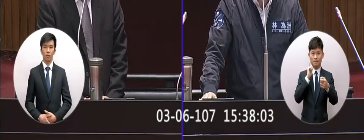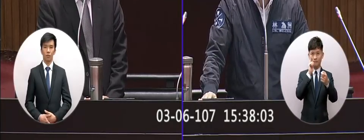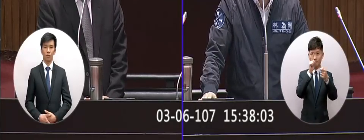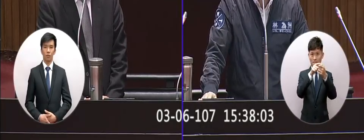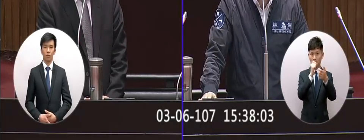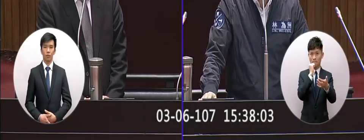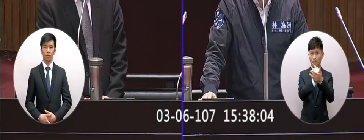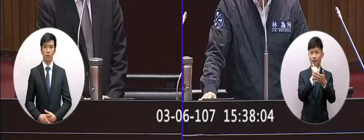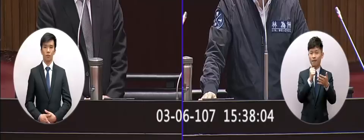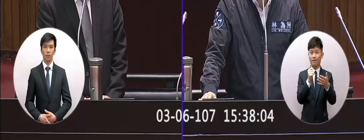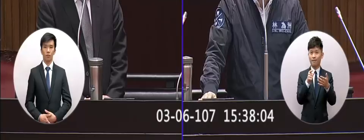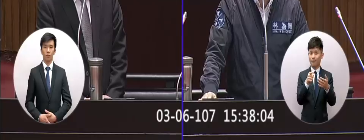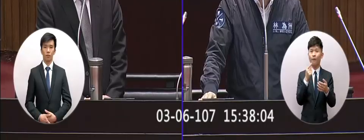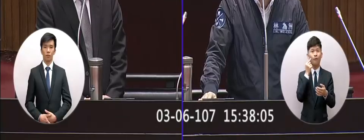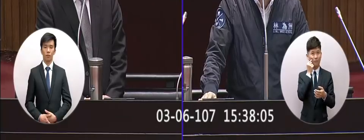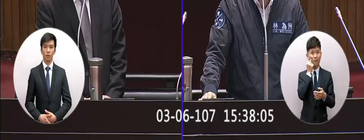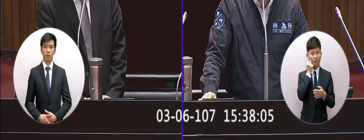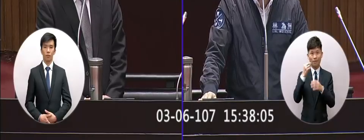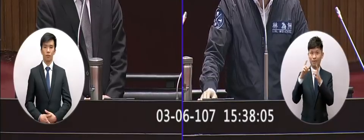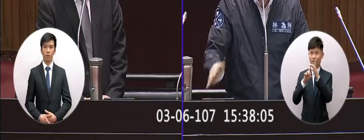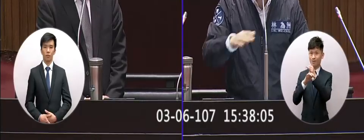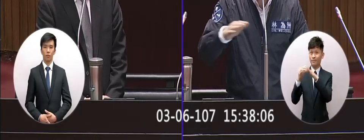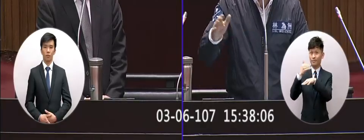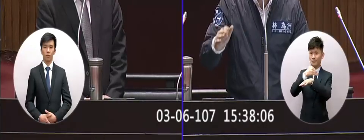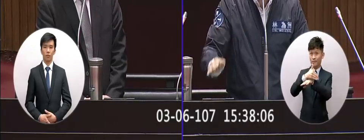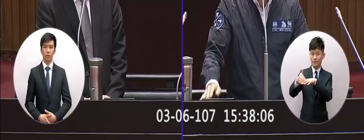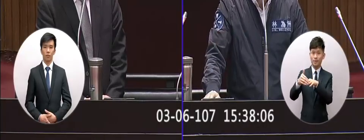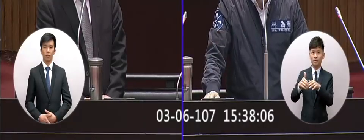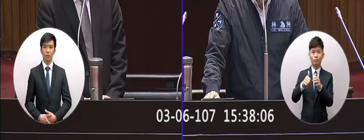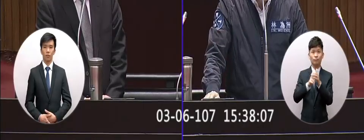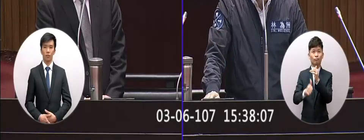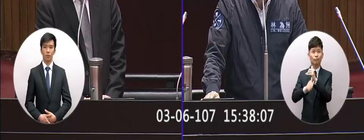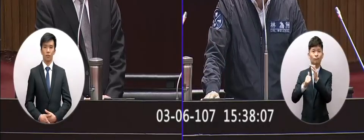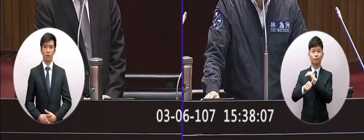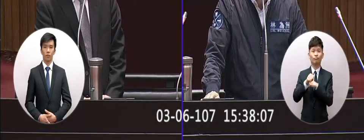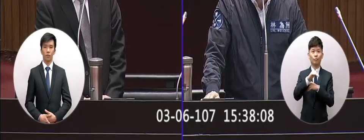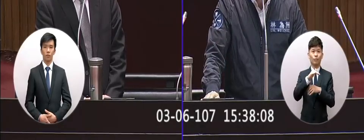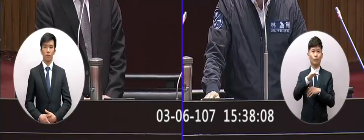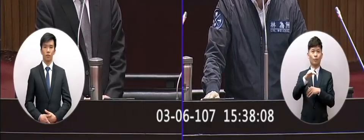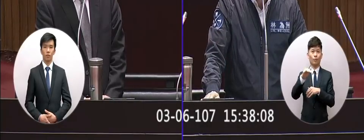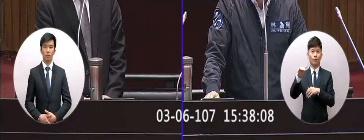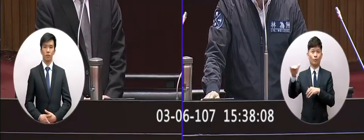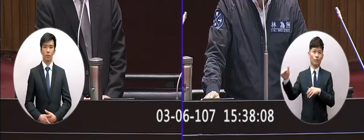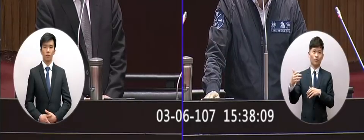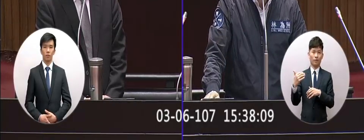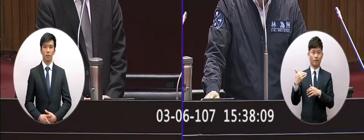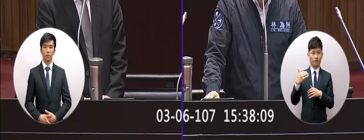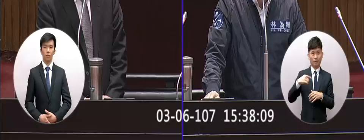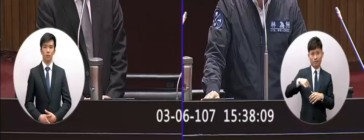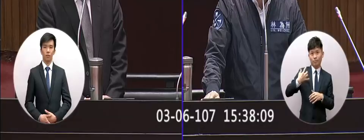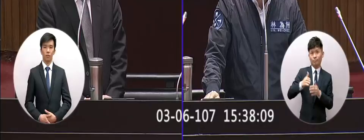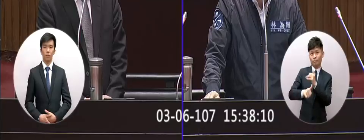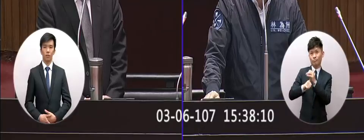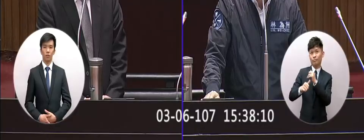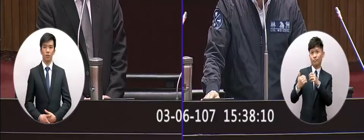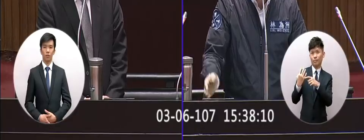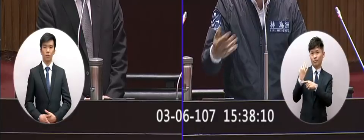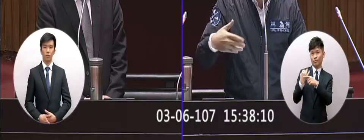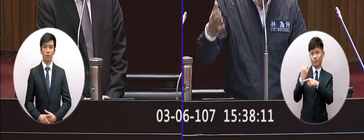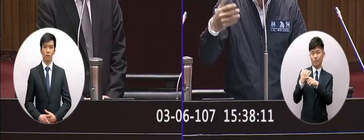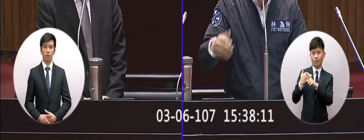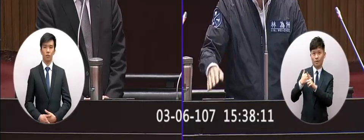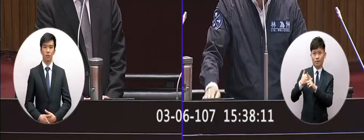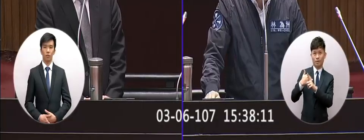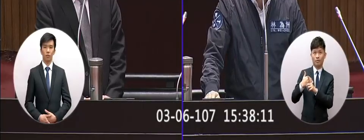准，不可得的。在我们新竹县都很稳定，它的自然增加率